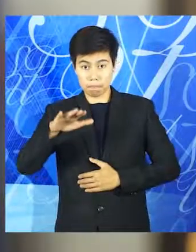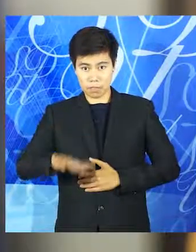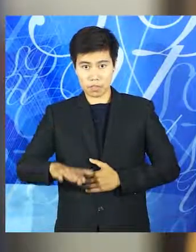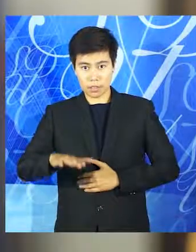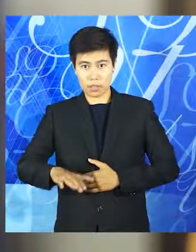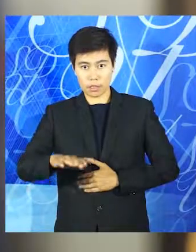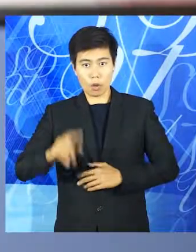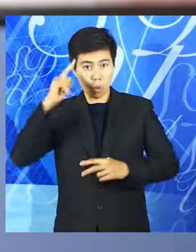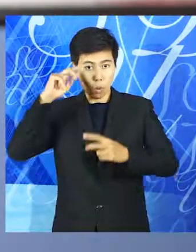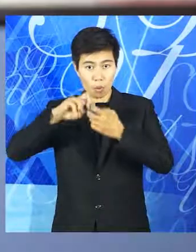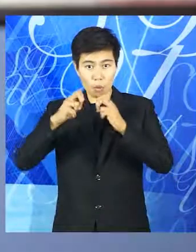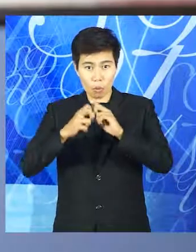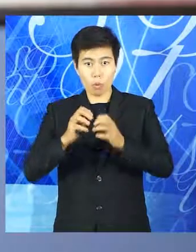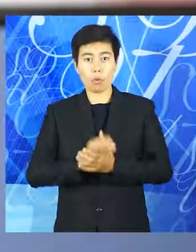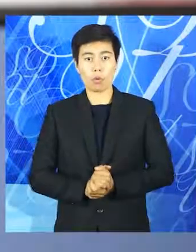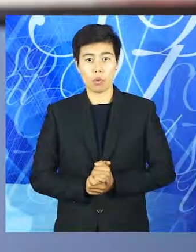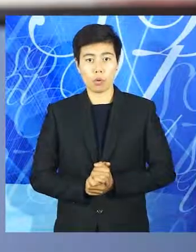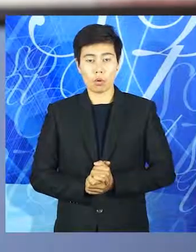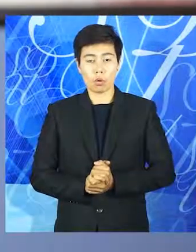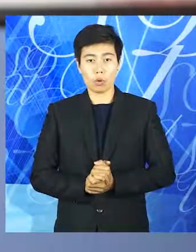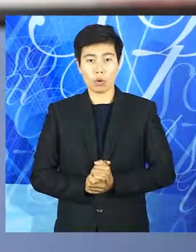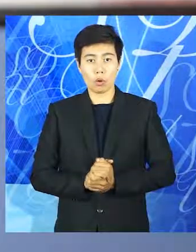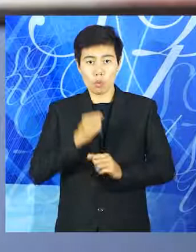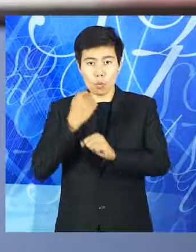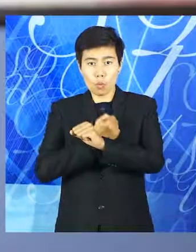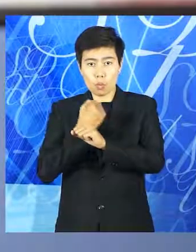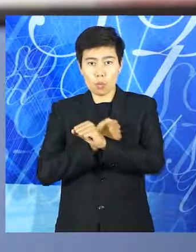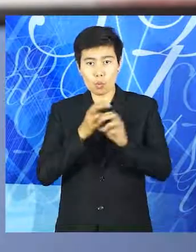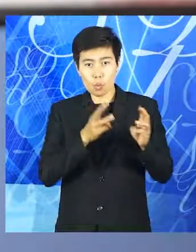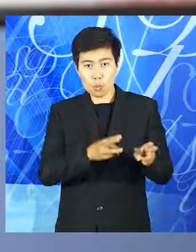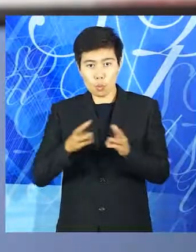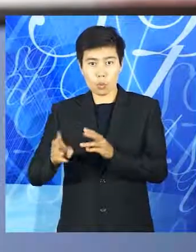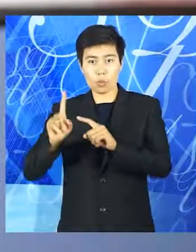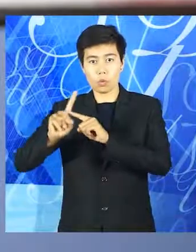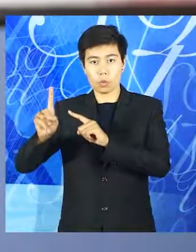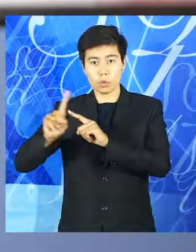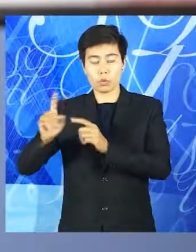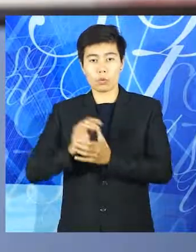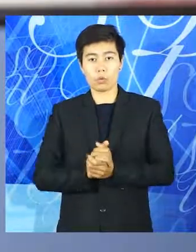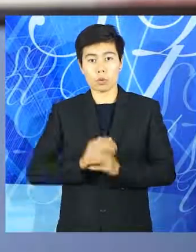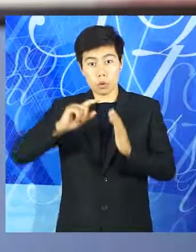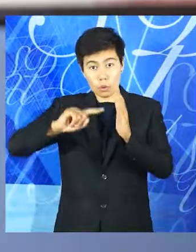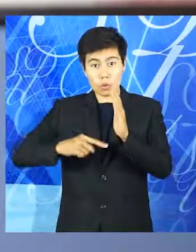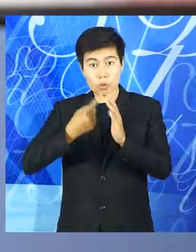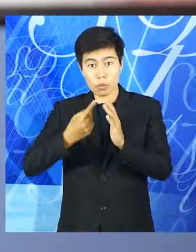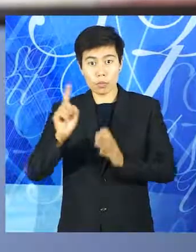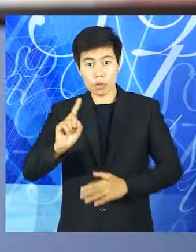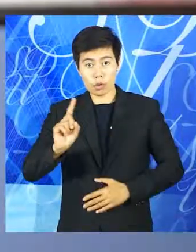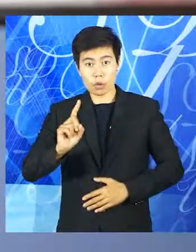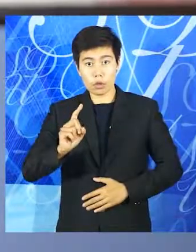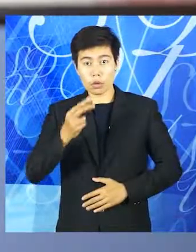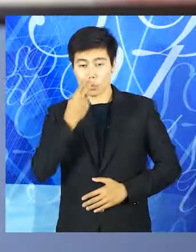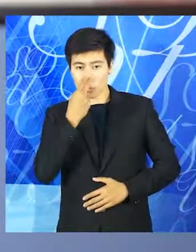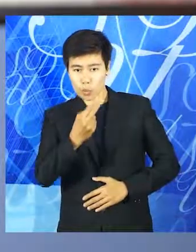จะต้องฝึกค่ะสำหรับการฝึกในขั้นตอนที่1เนี่ยนะคะจะเริ่มต้นด้วยการเขาเรียกว่าตรวจส